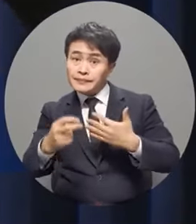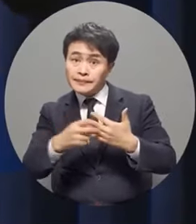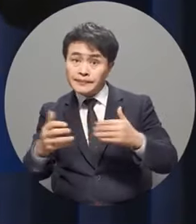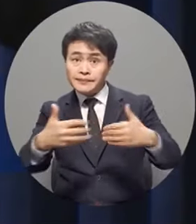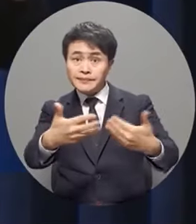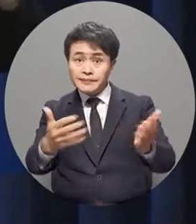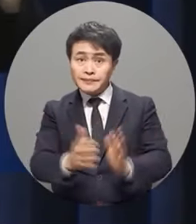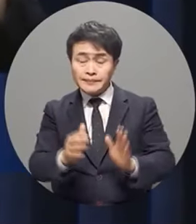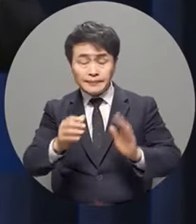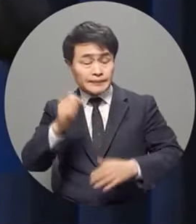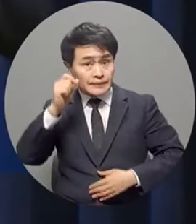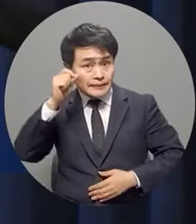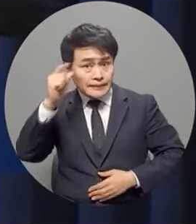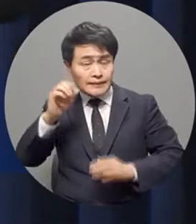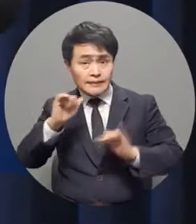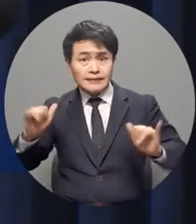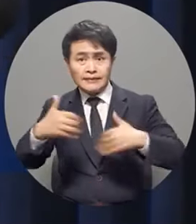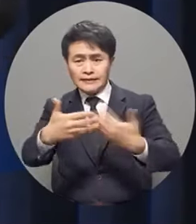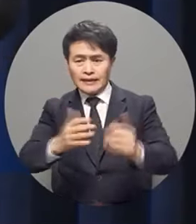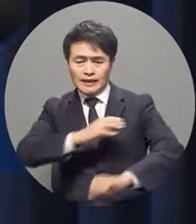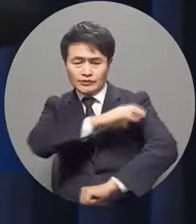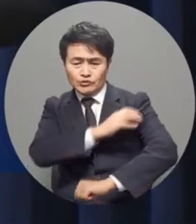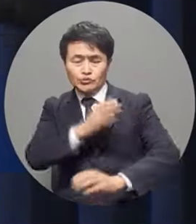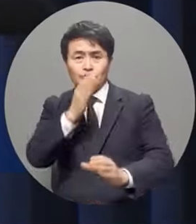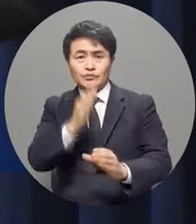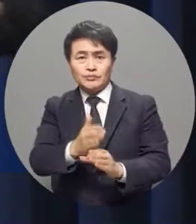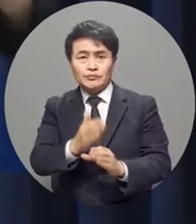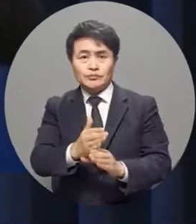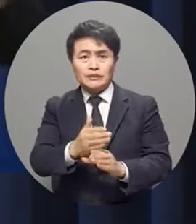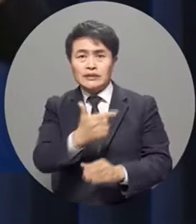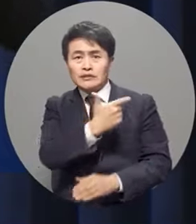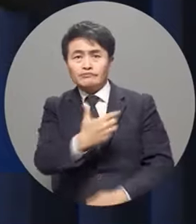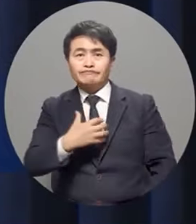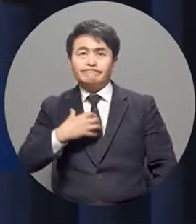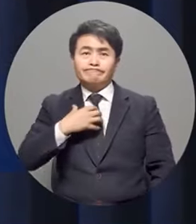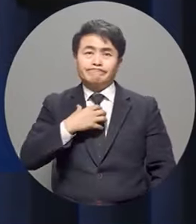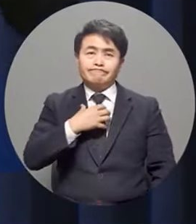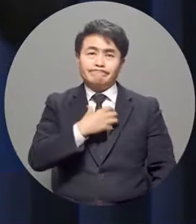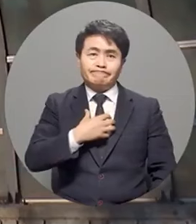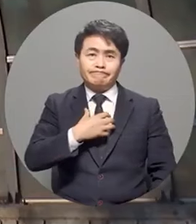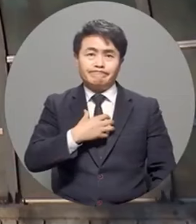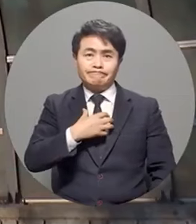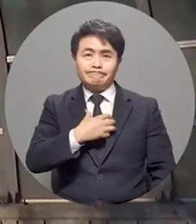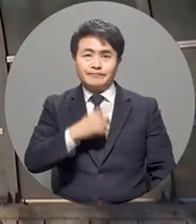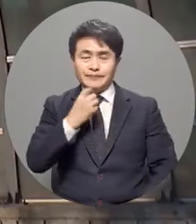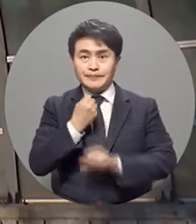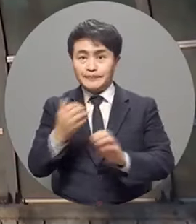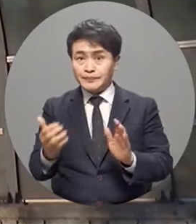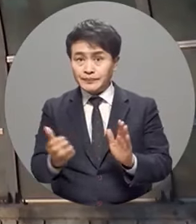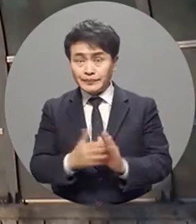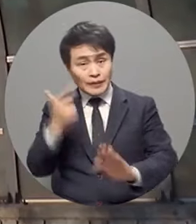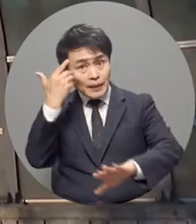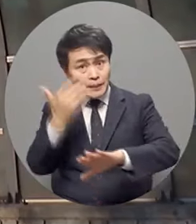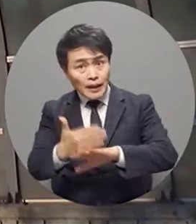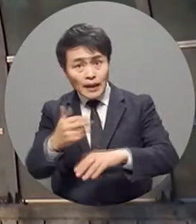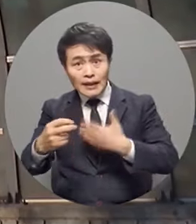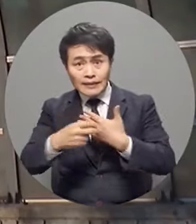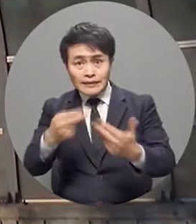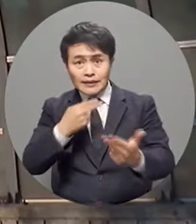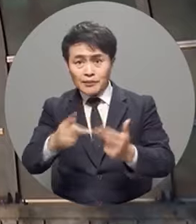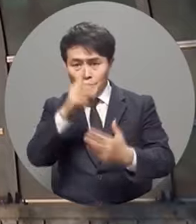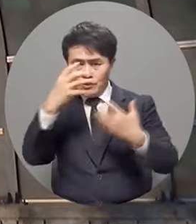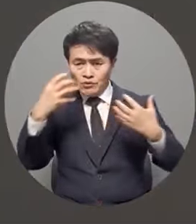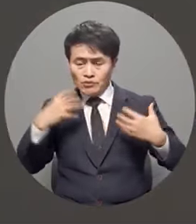의사단체의 엘리트주의와 특권의식에 깊은 우려와 유감을 표합니다. 반대로 의사협회는 정부의